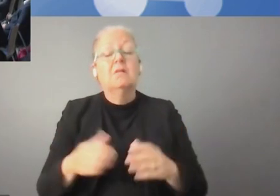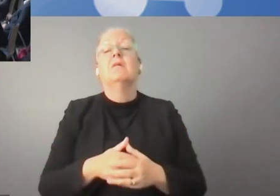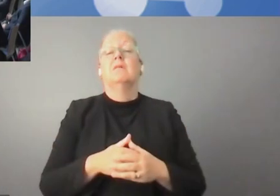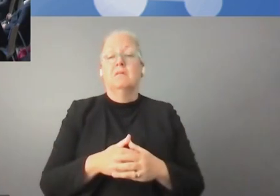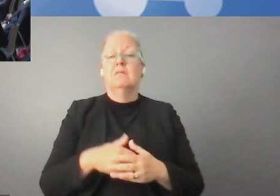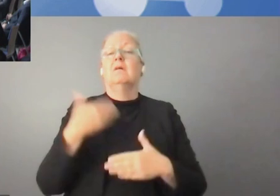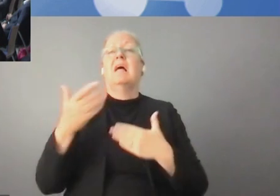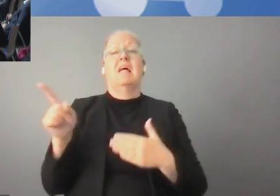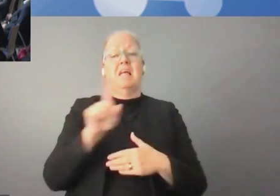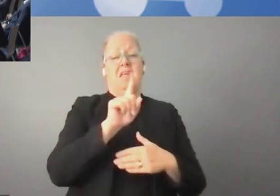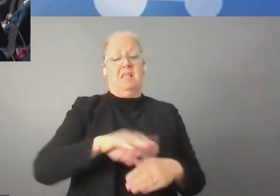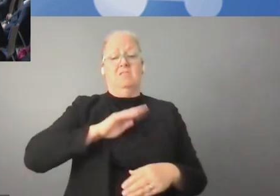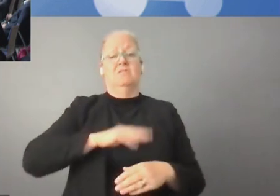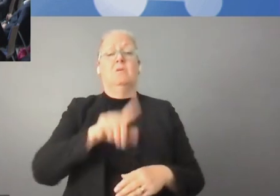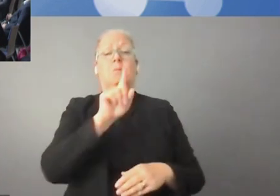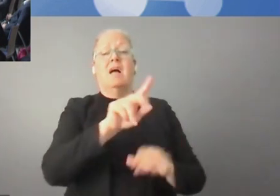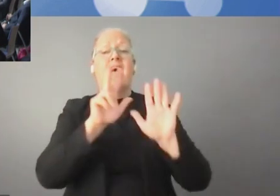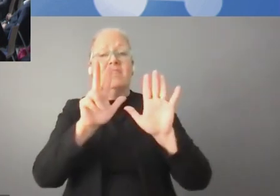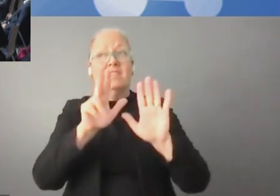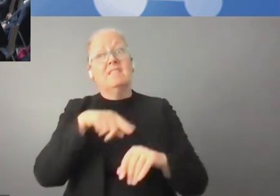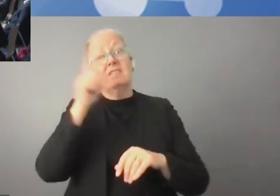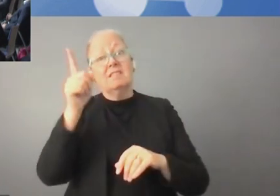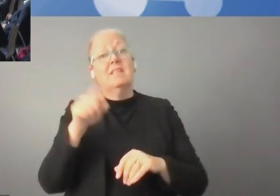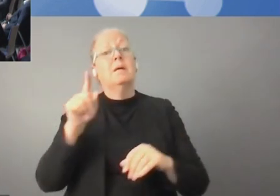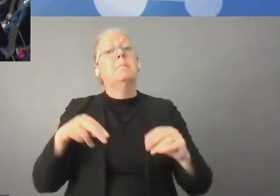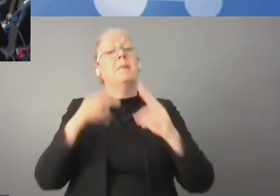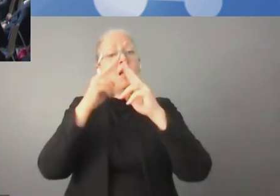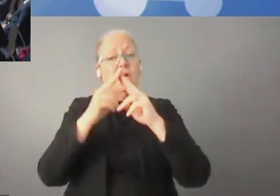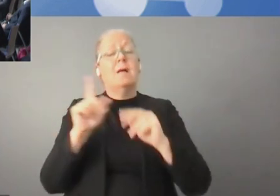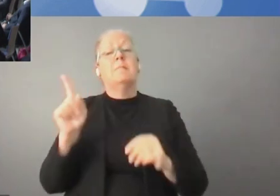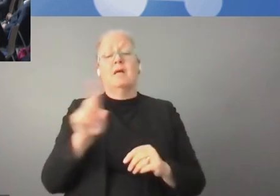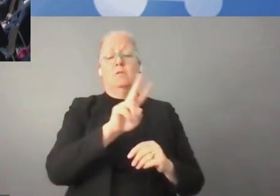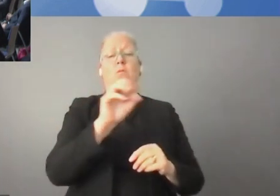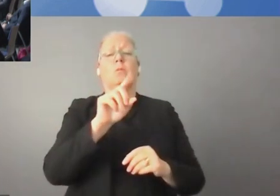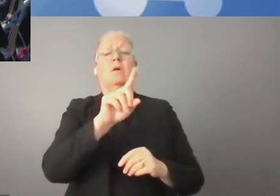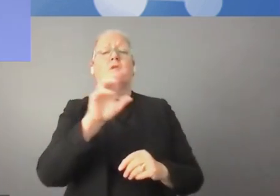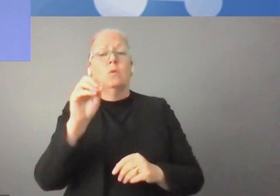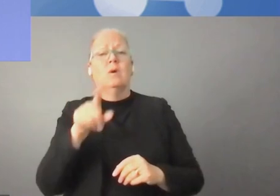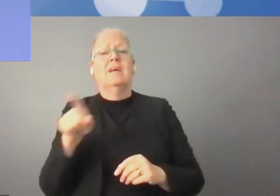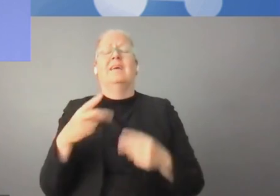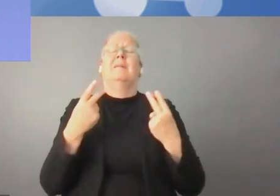wieku 14 lat, a kilka miesięcy później wygrał swój pierwszy